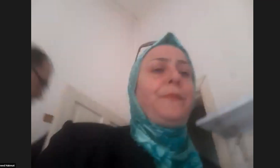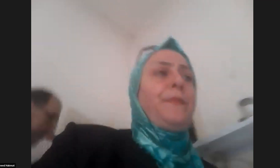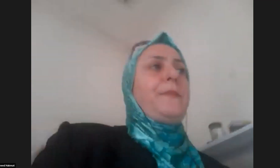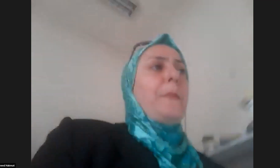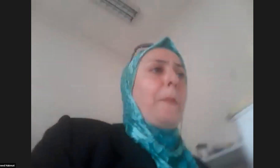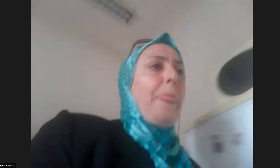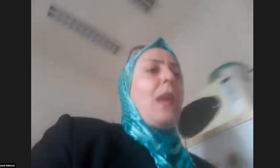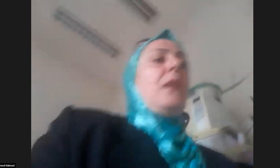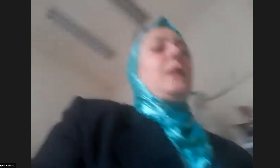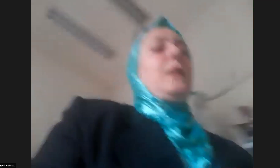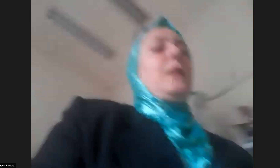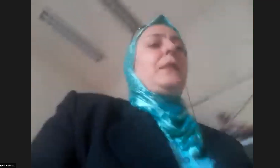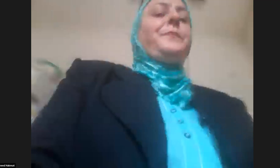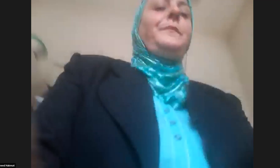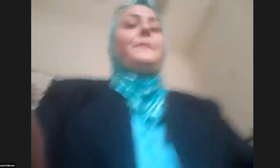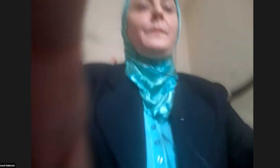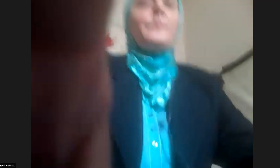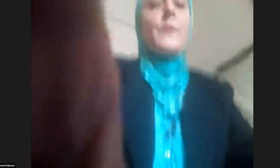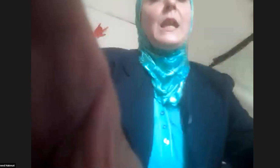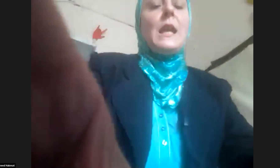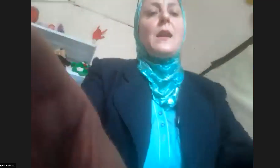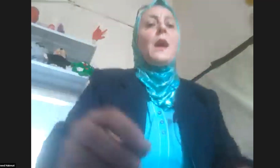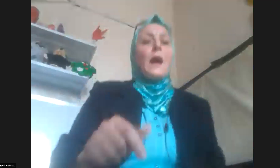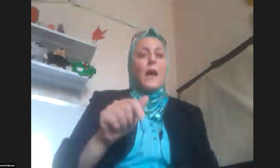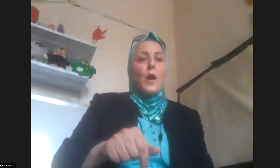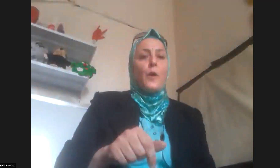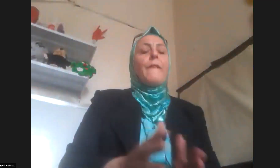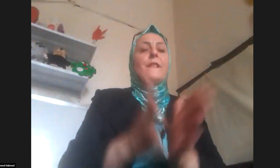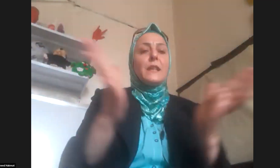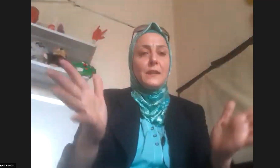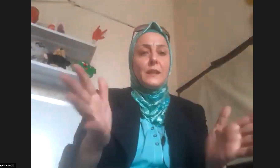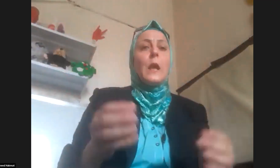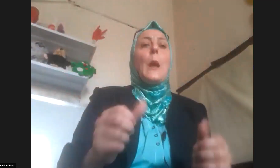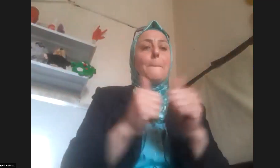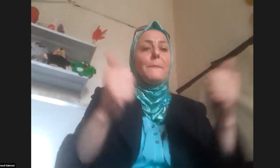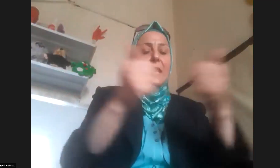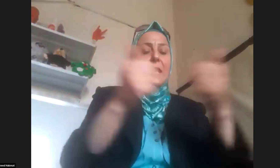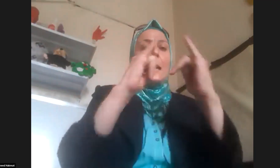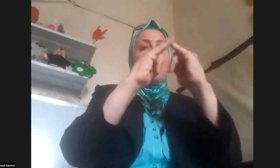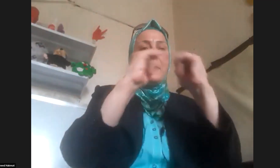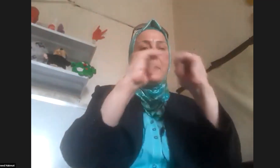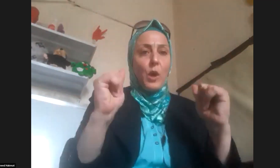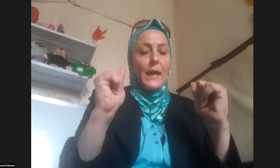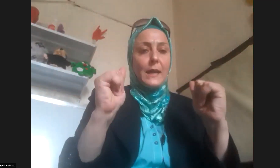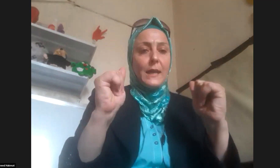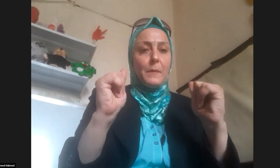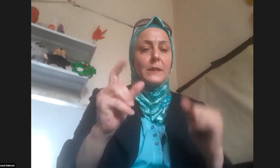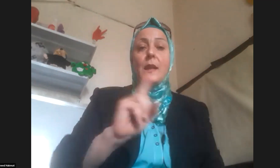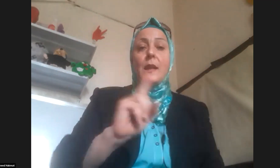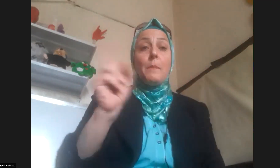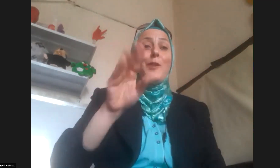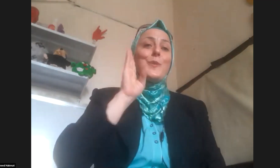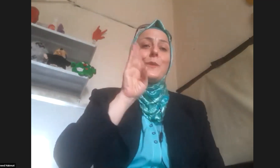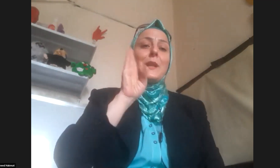لأنه في كتير من الأهالي بالمخيمات هن غير متعلمين وغير قادرين إنهم يدعموا